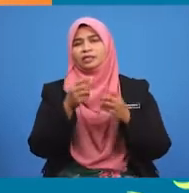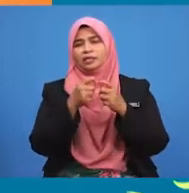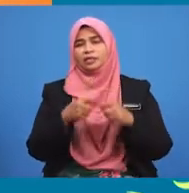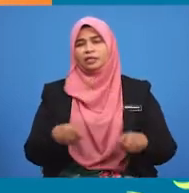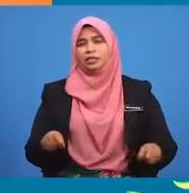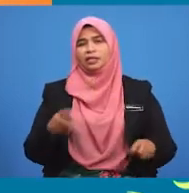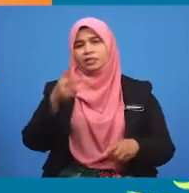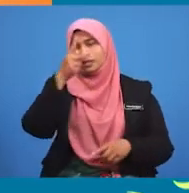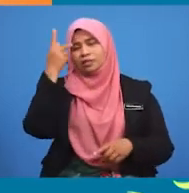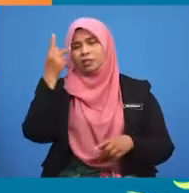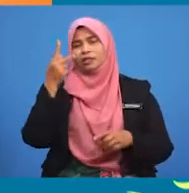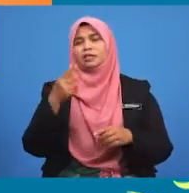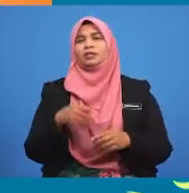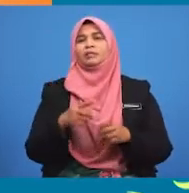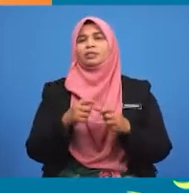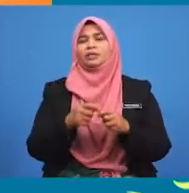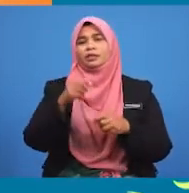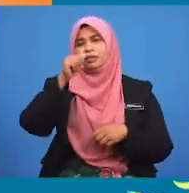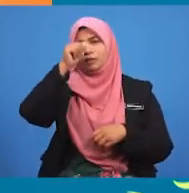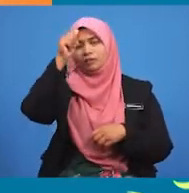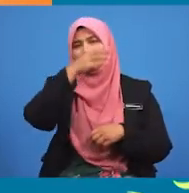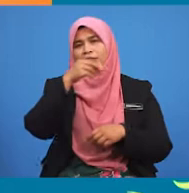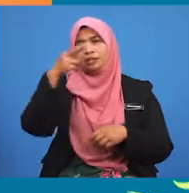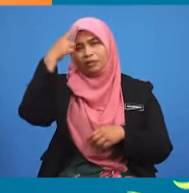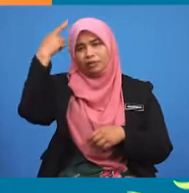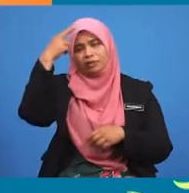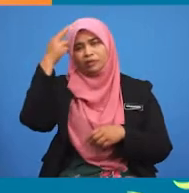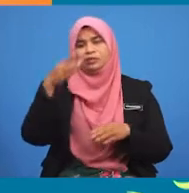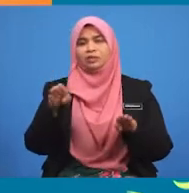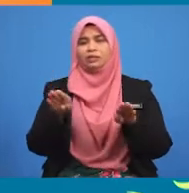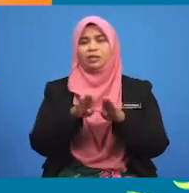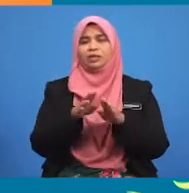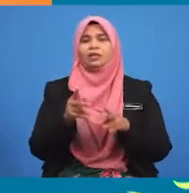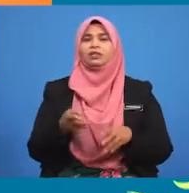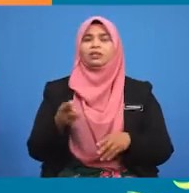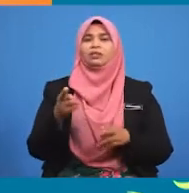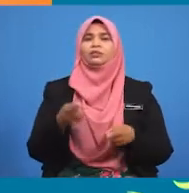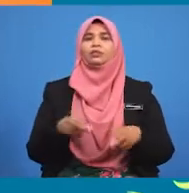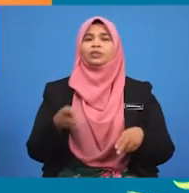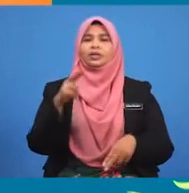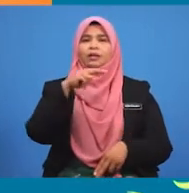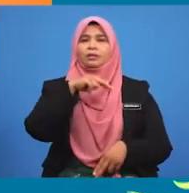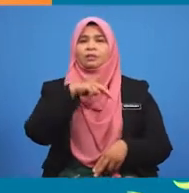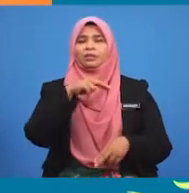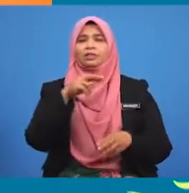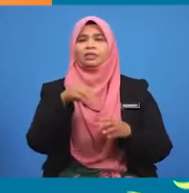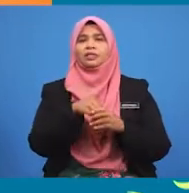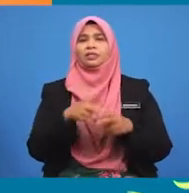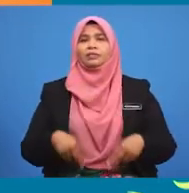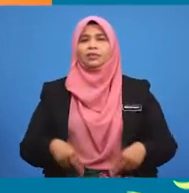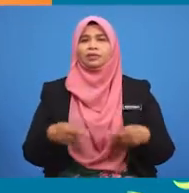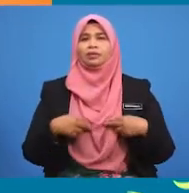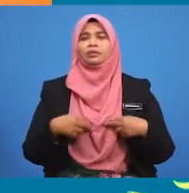kerana meletakkan Allah dan Rasul sebagai keutamaan dalam hidup kita. Yang kedua,